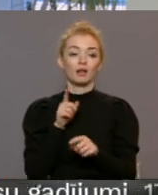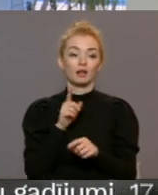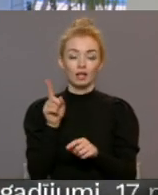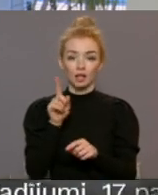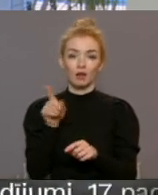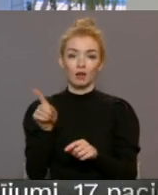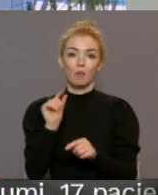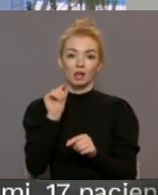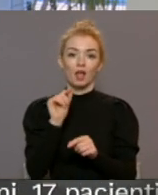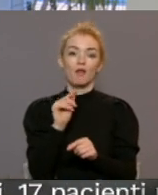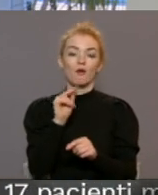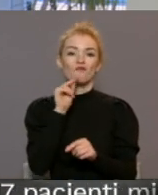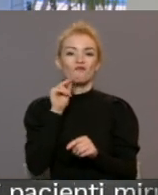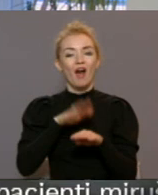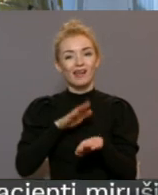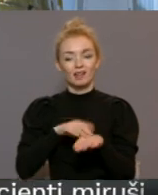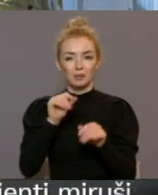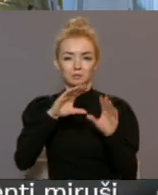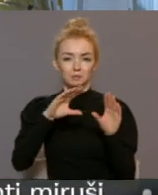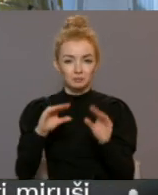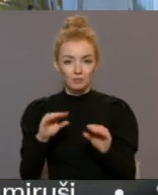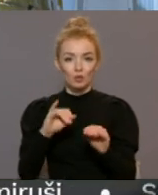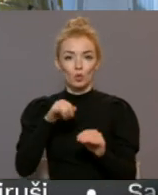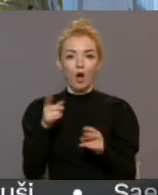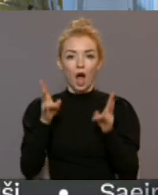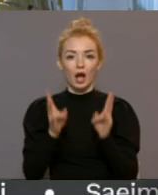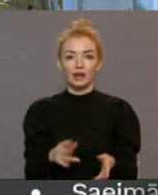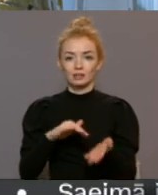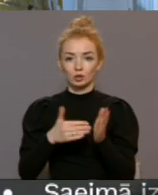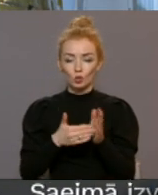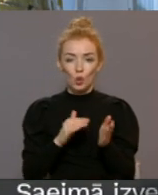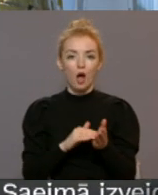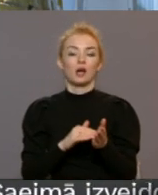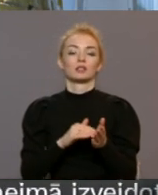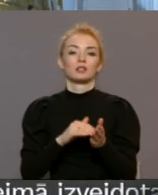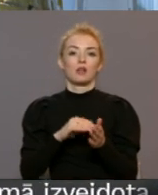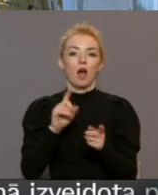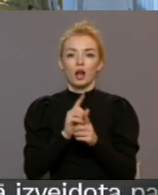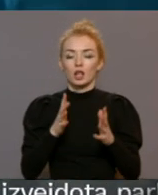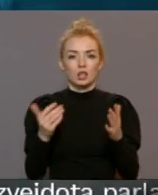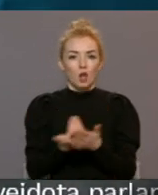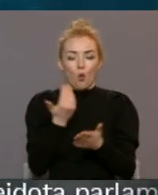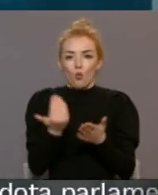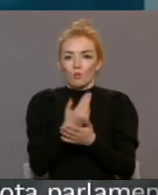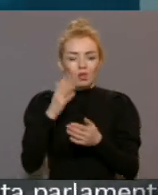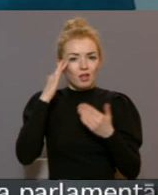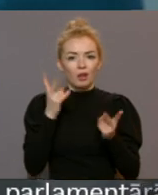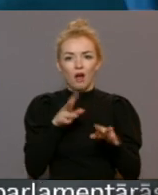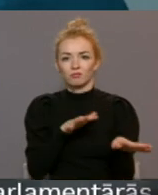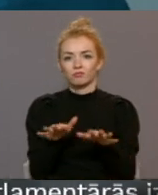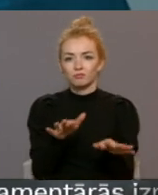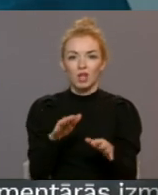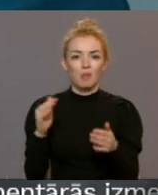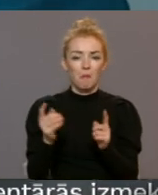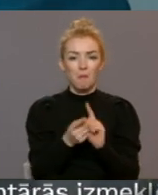vainu mīkstinoši apstākļi. Nepārtrauktu ārkārtas situācija ministrijā, nestandarta procesa ar daudziem nezināmajiem, pastāvīgi mainīgi